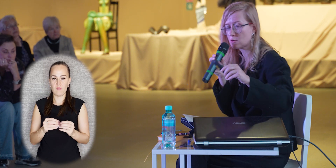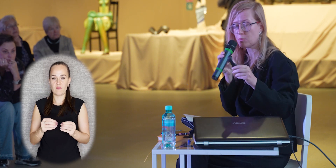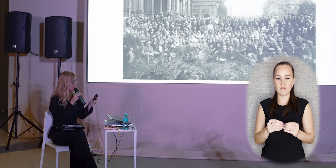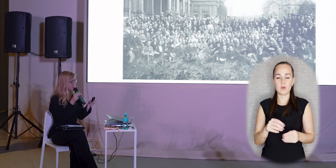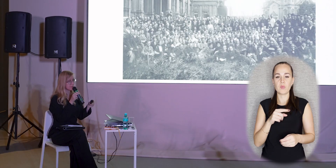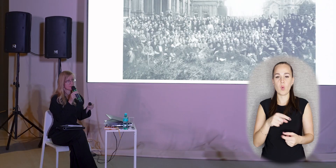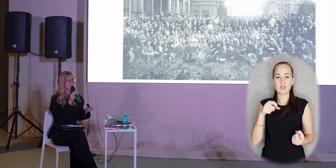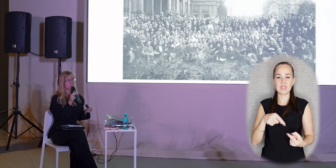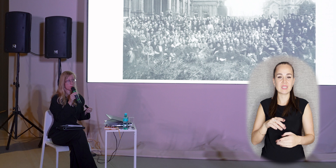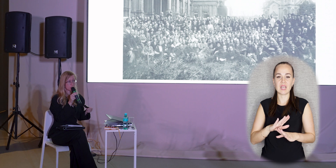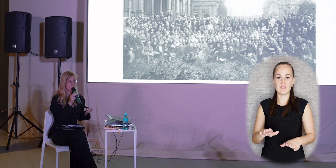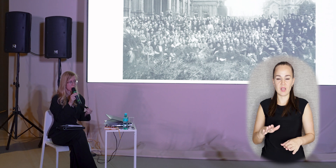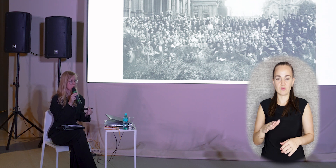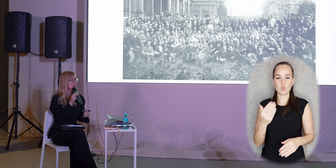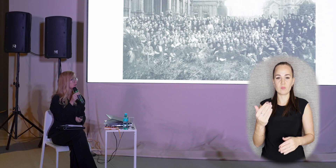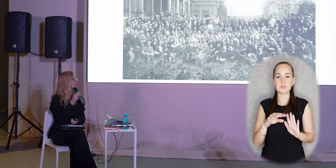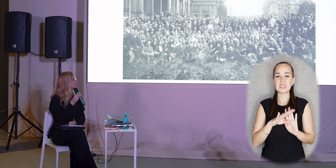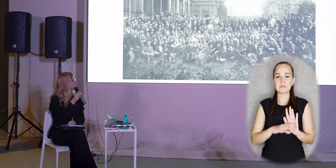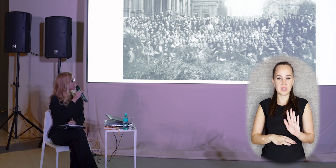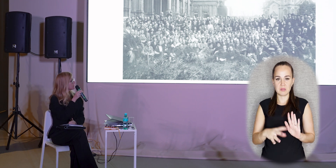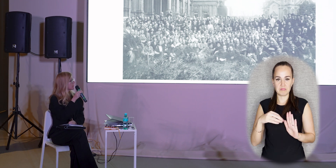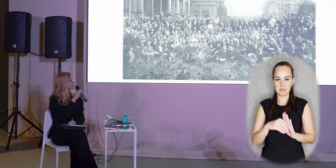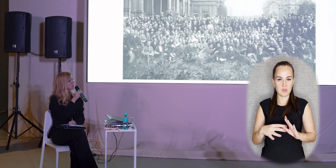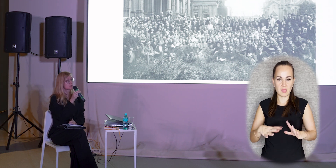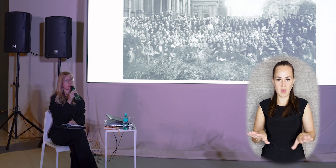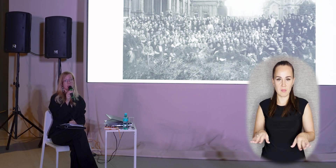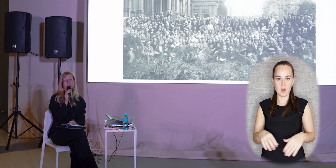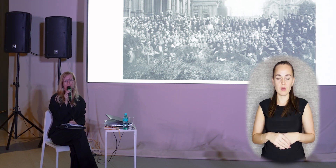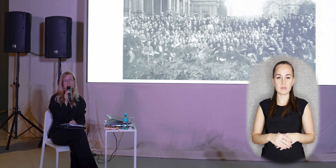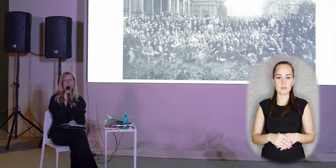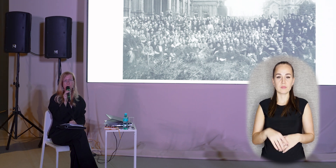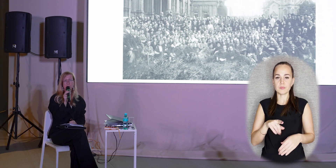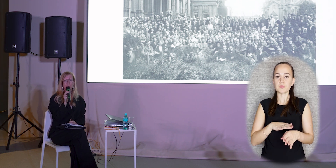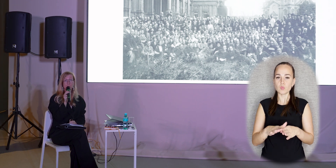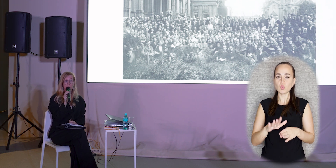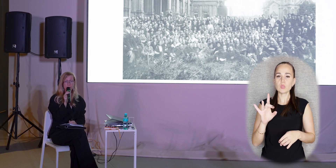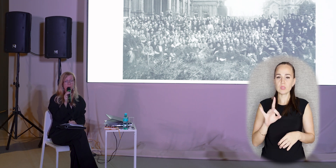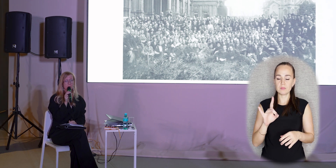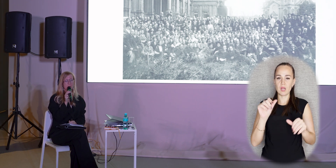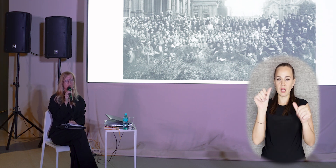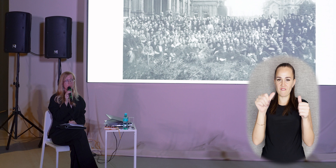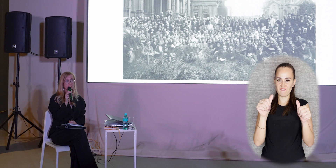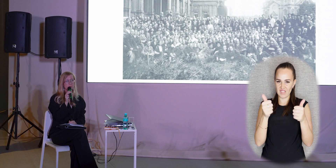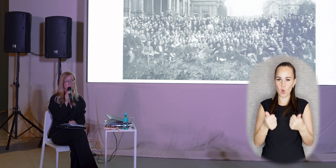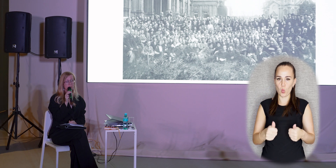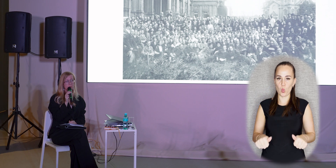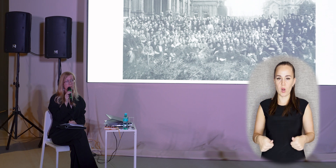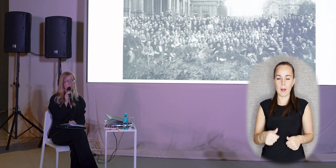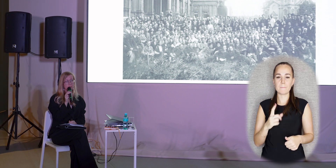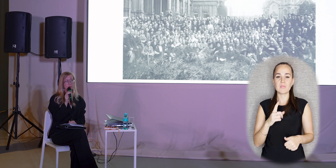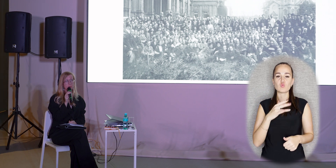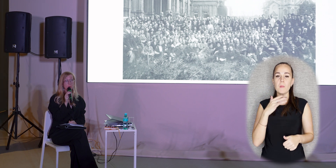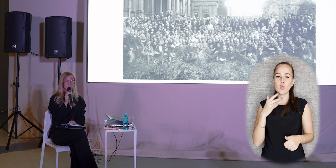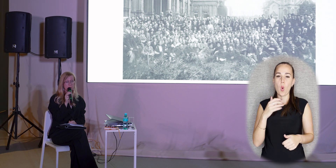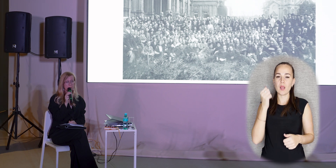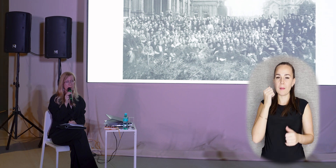то, что памятник не соответствует списку, и также то, что это полноразмерная фигура, потому что большинство памятников были